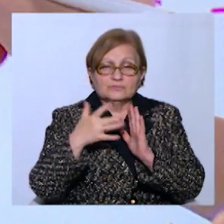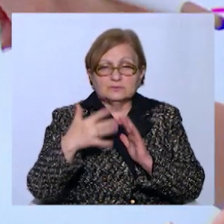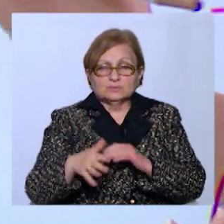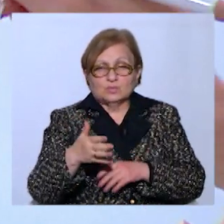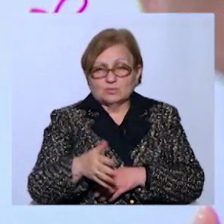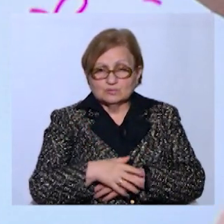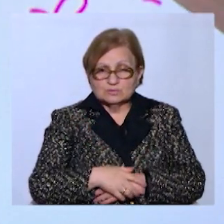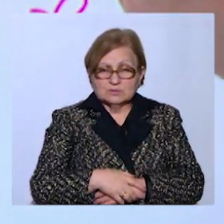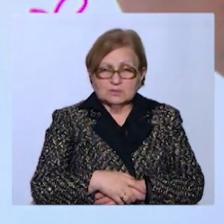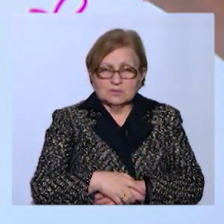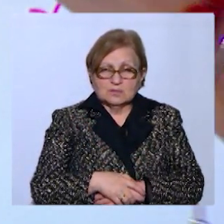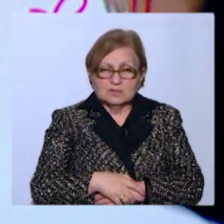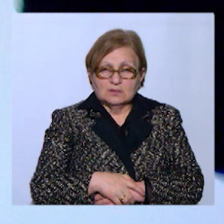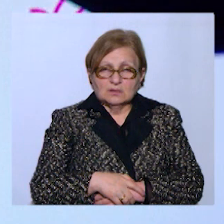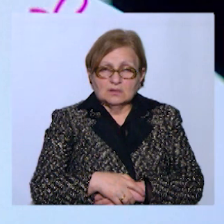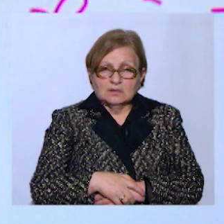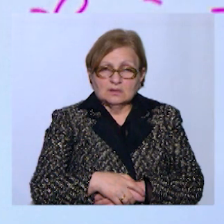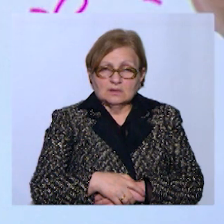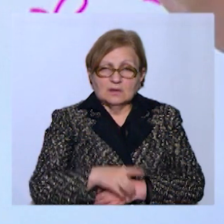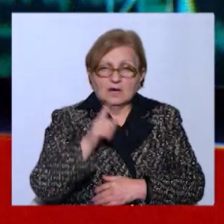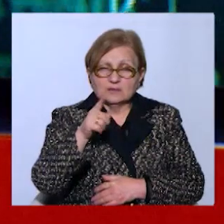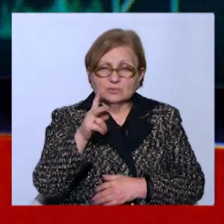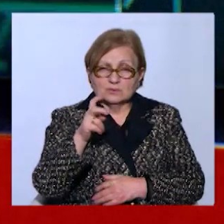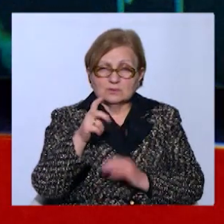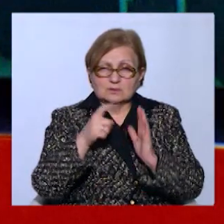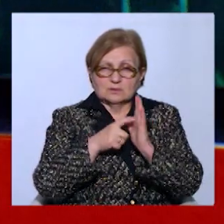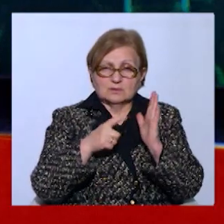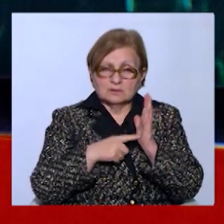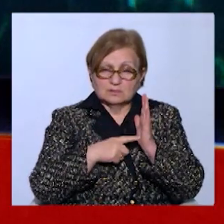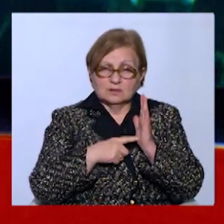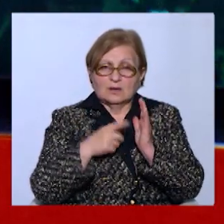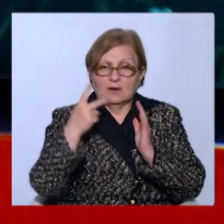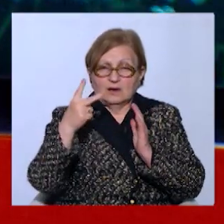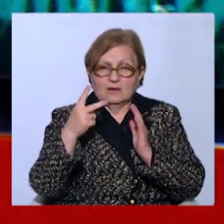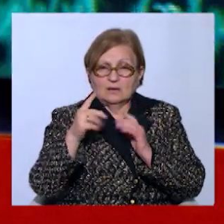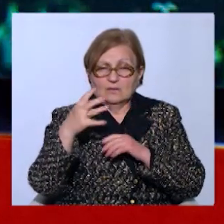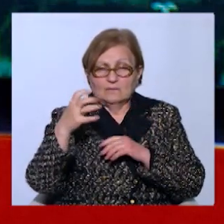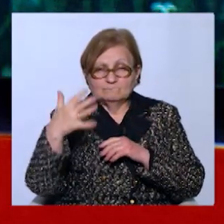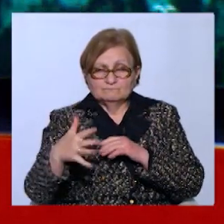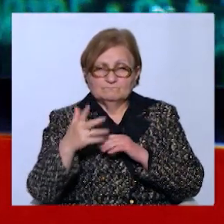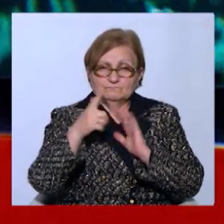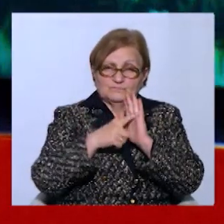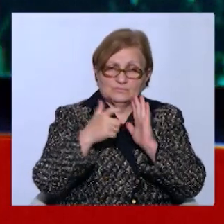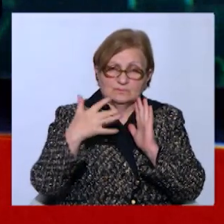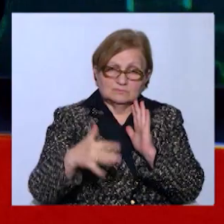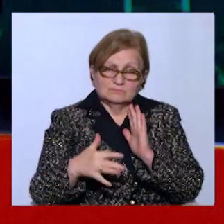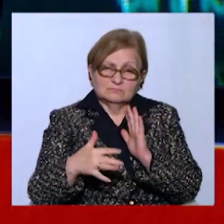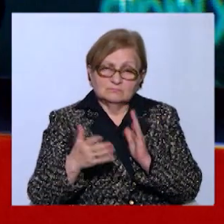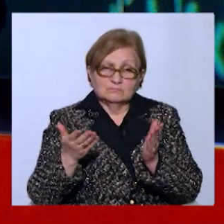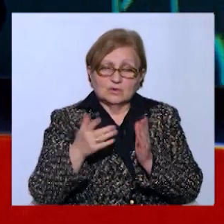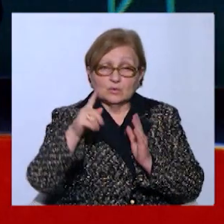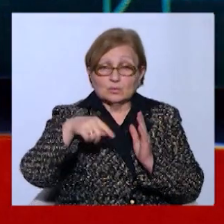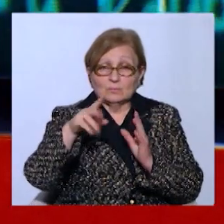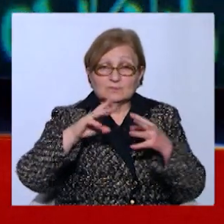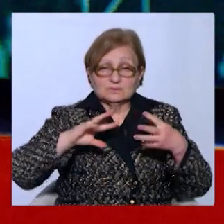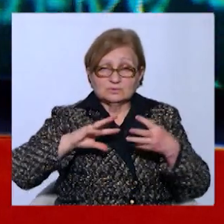750. ხო? ნახეთ, 1200-ი გავყავი ორისეთ რიცხვად, 450 და 750, რომელთა